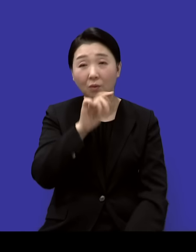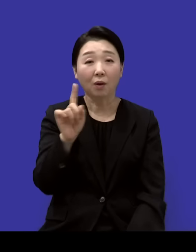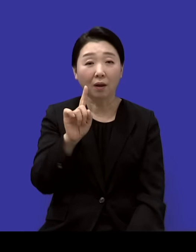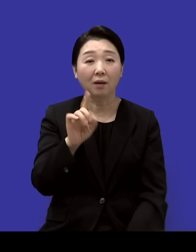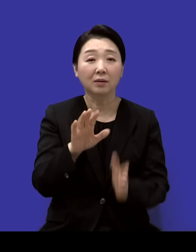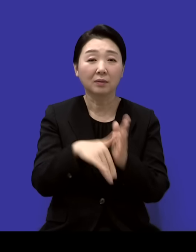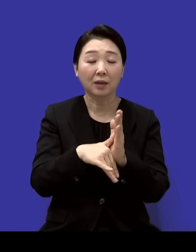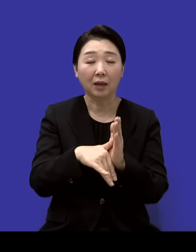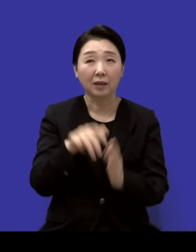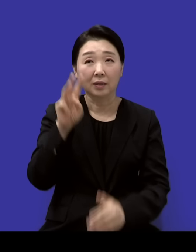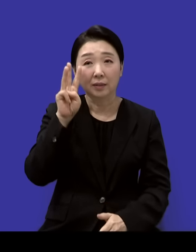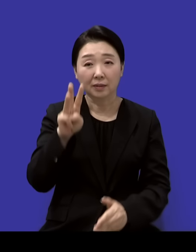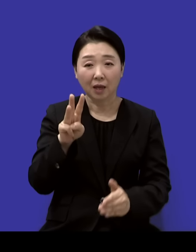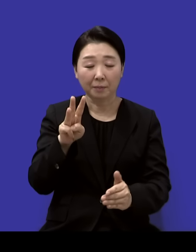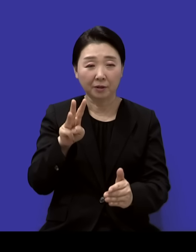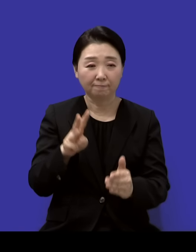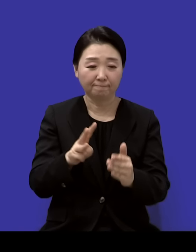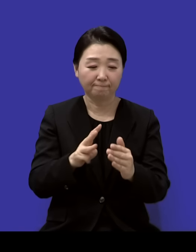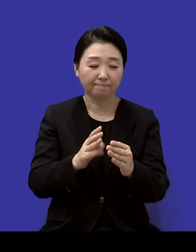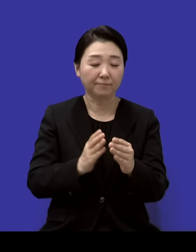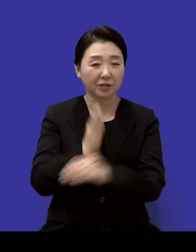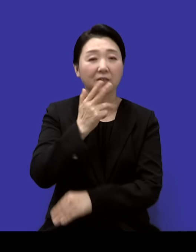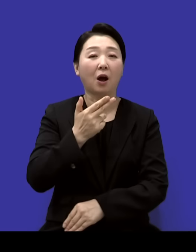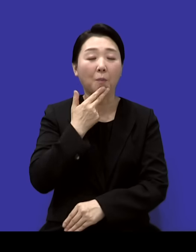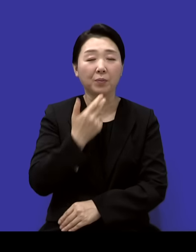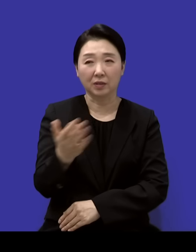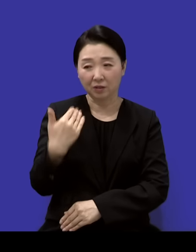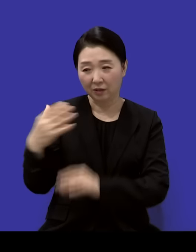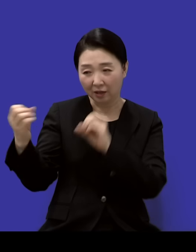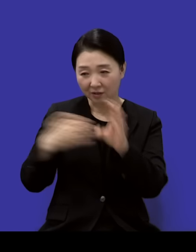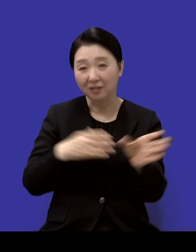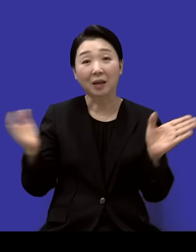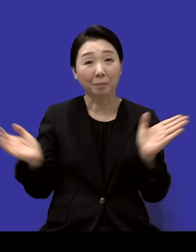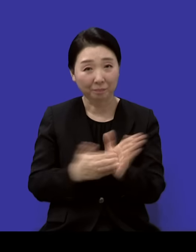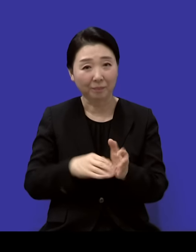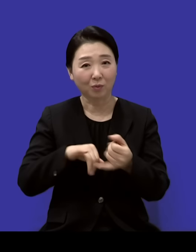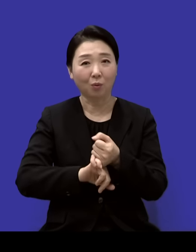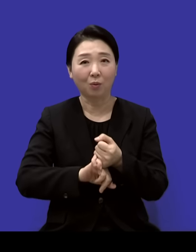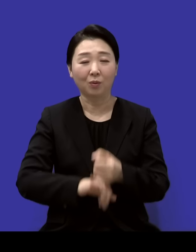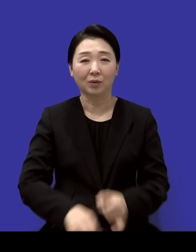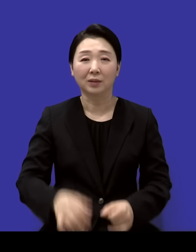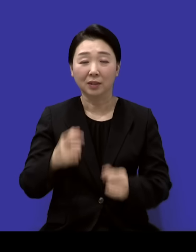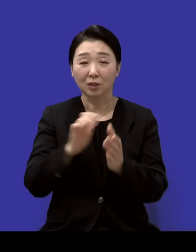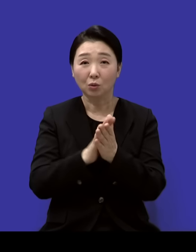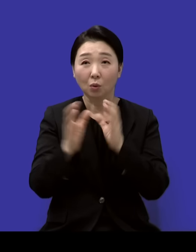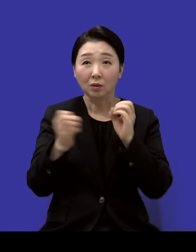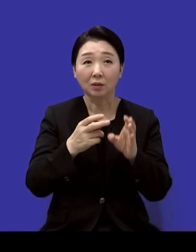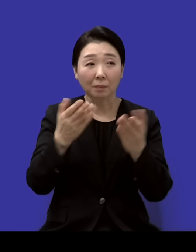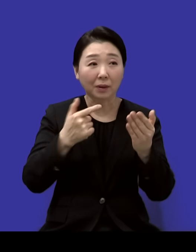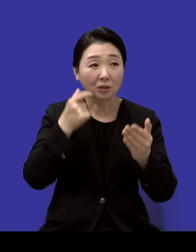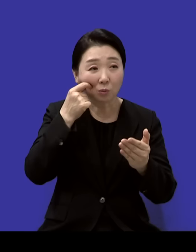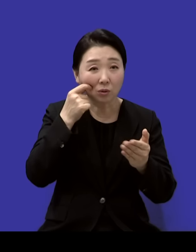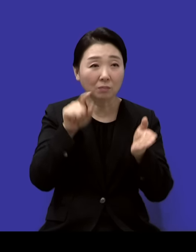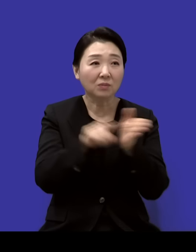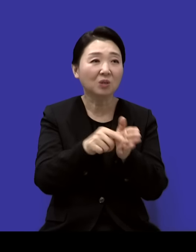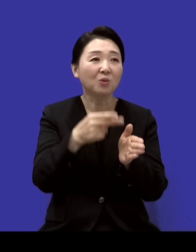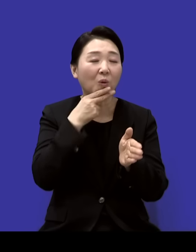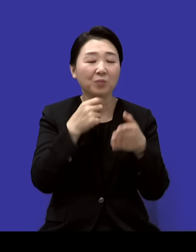넘기고 거진 바로 응답 주시거나 3일 안에 반드시 응답 주시고 네. 그래서 저는 옛날에 기도 응답 못 받는 사람 보면 다 믿음이 없어서 그런